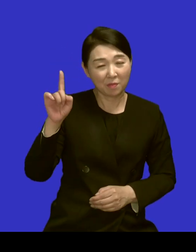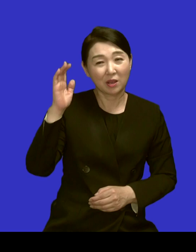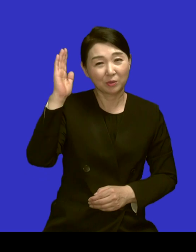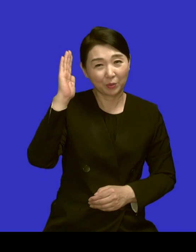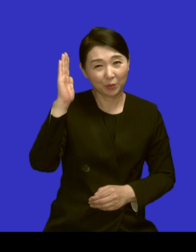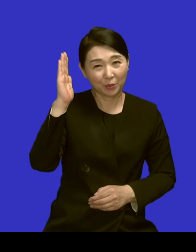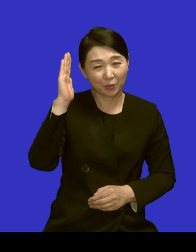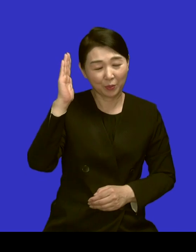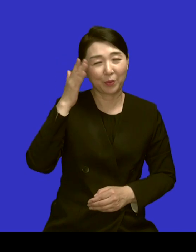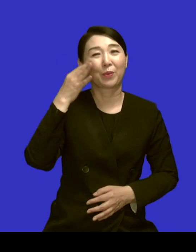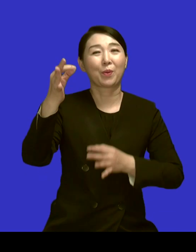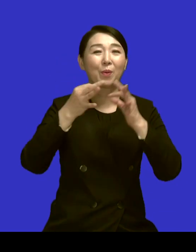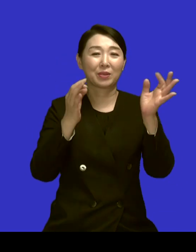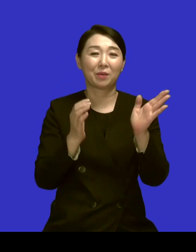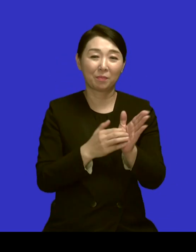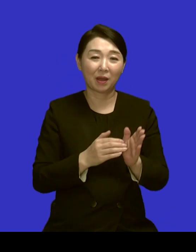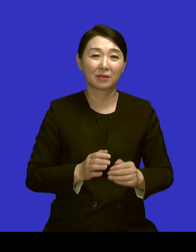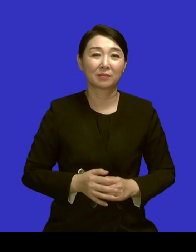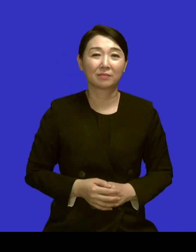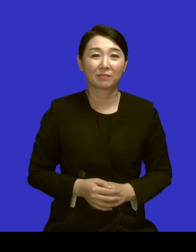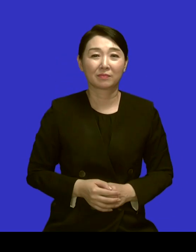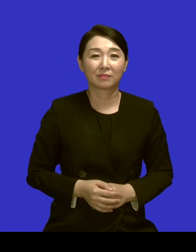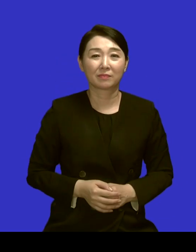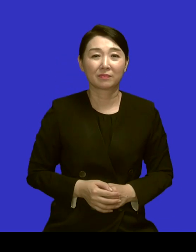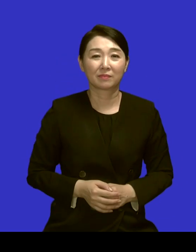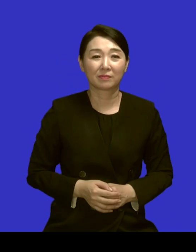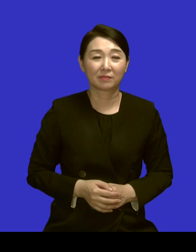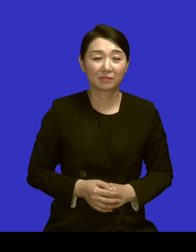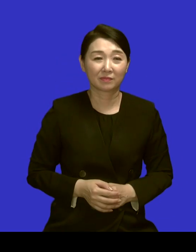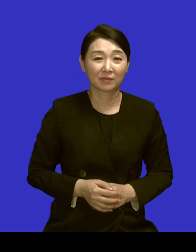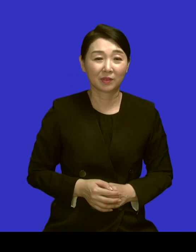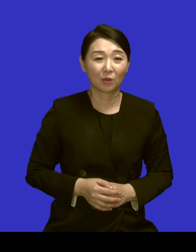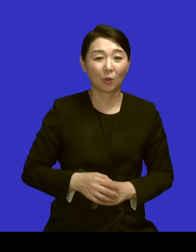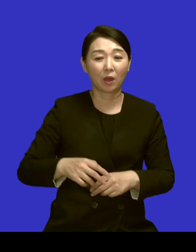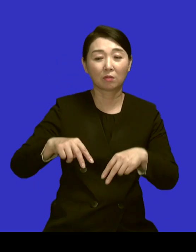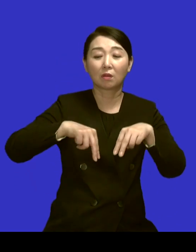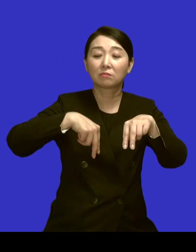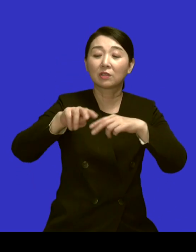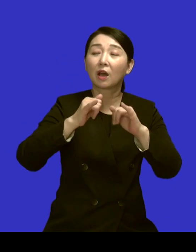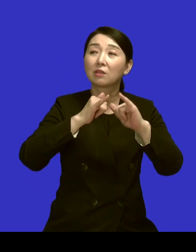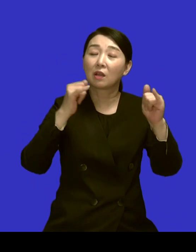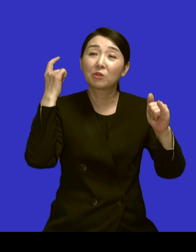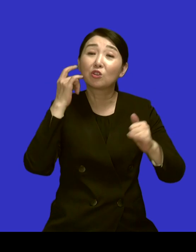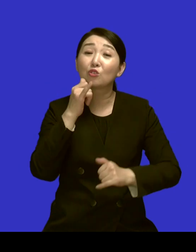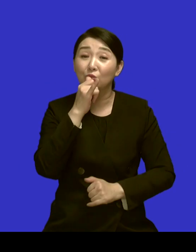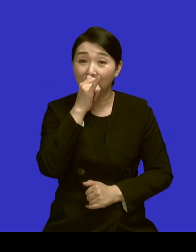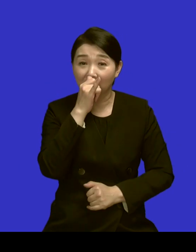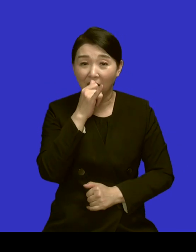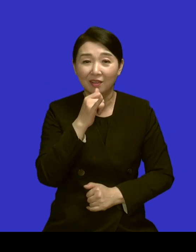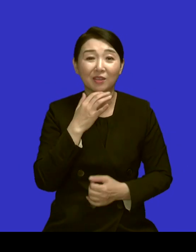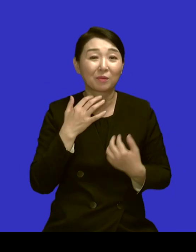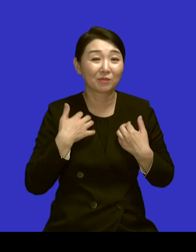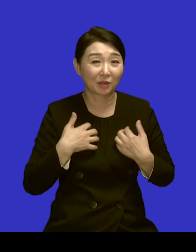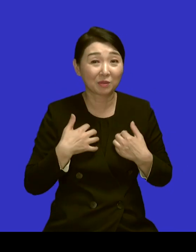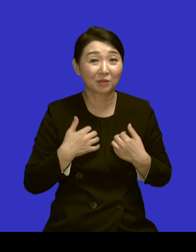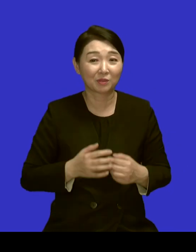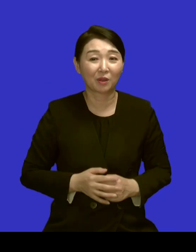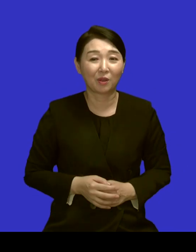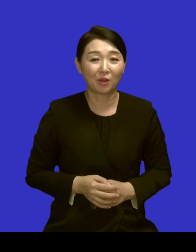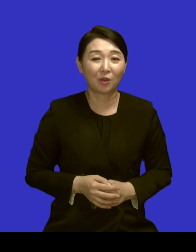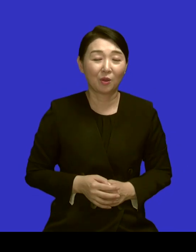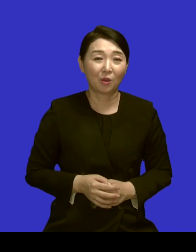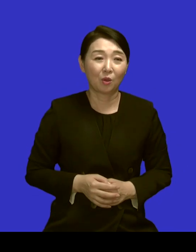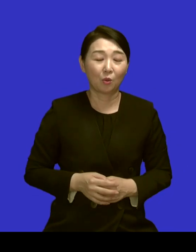설교를 그냥 외쳤어요. 지나가는 사람들한테. 네, 그들이 들을 수 있게 최대한. 그러면 참 재미있었어요. 지나가는